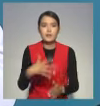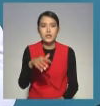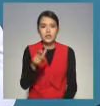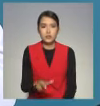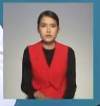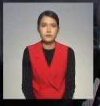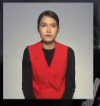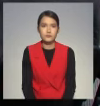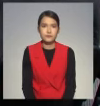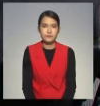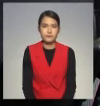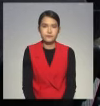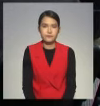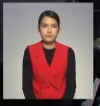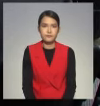человек.